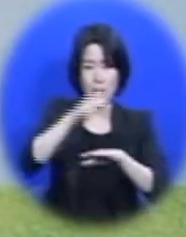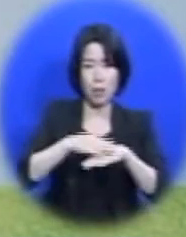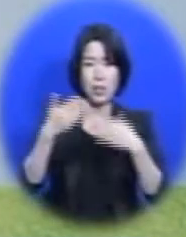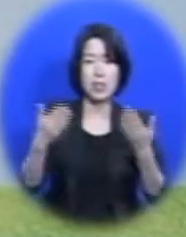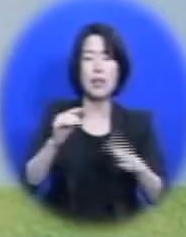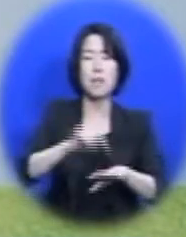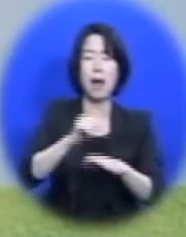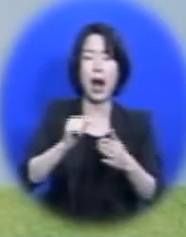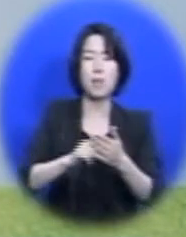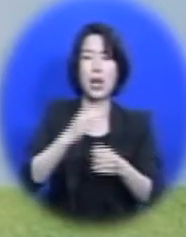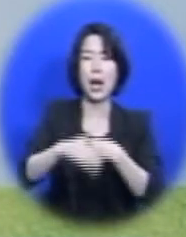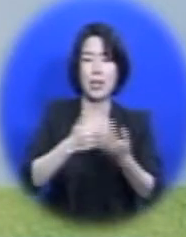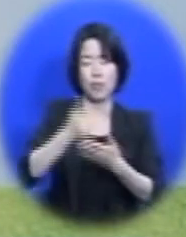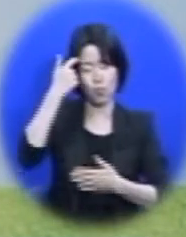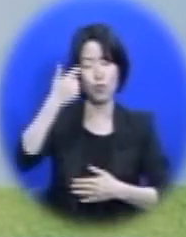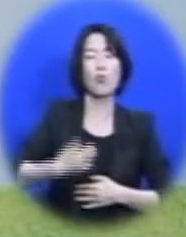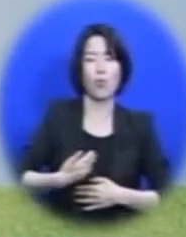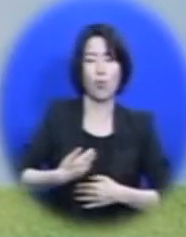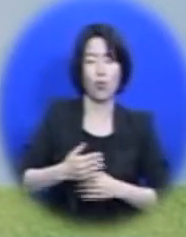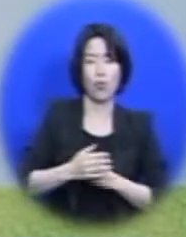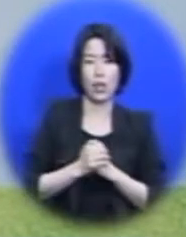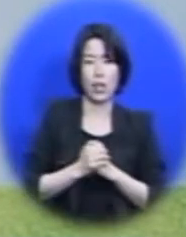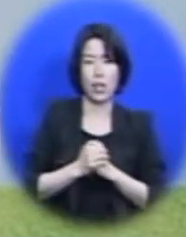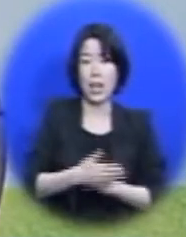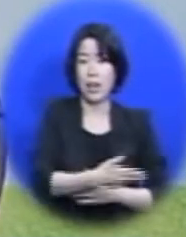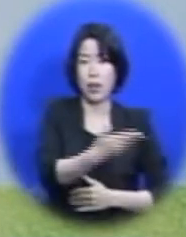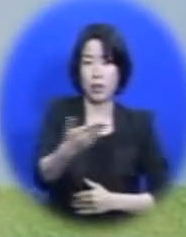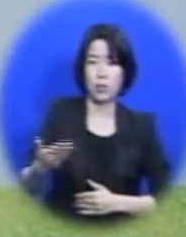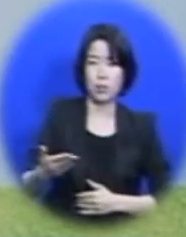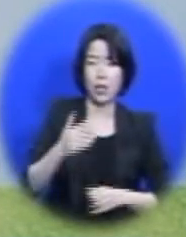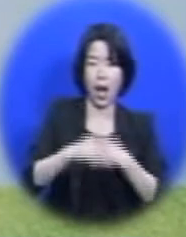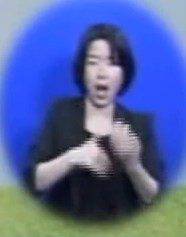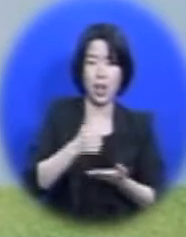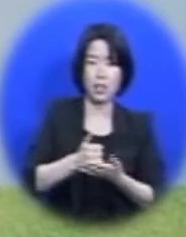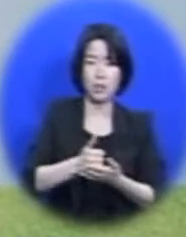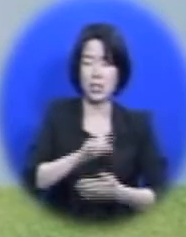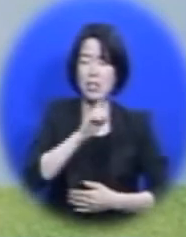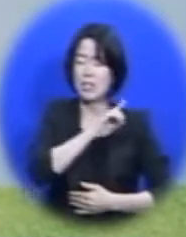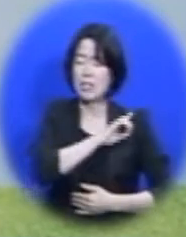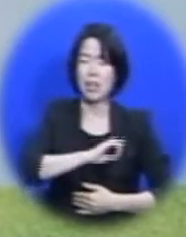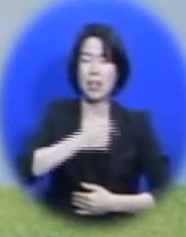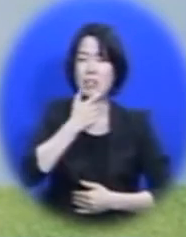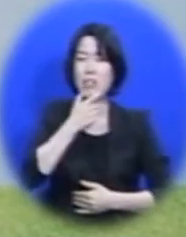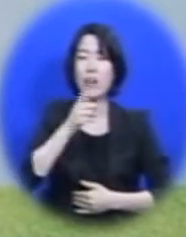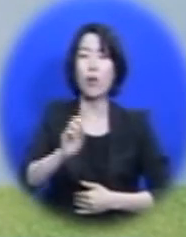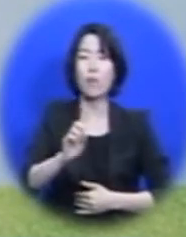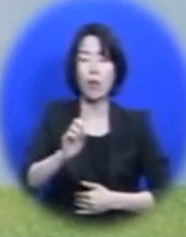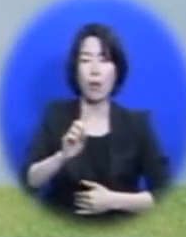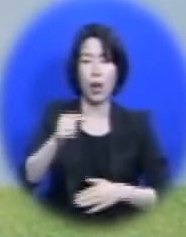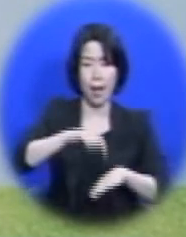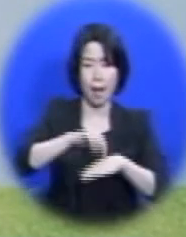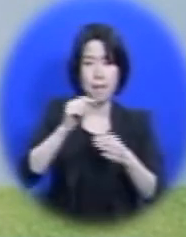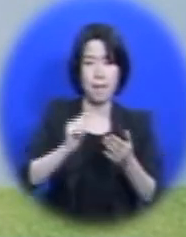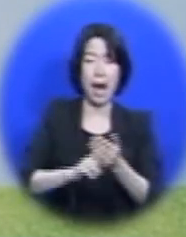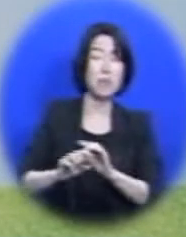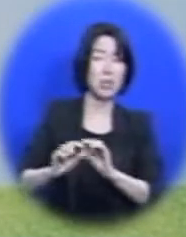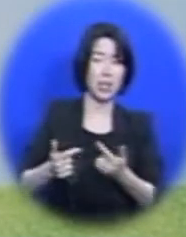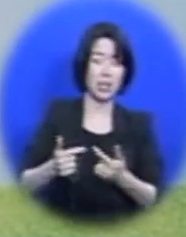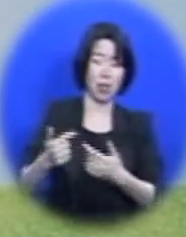하나님이 물으시는 겁니다. 여러분, 하나님이 가장 싫어하시는 것이 마음은